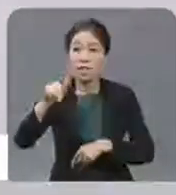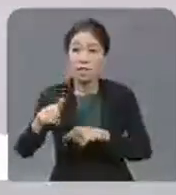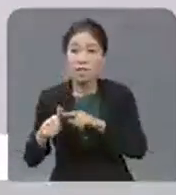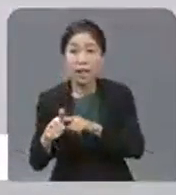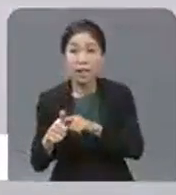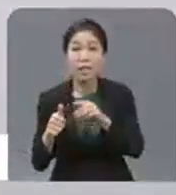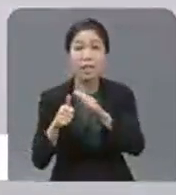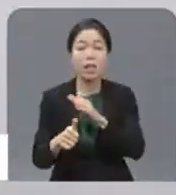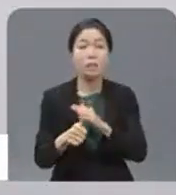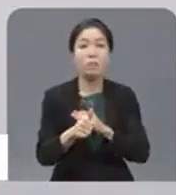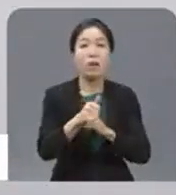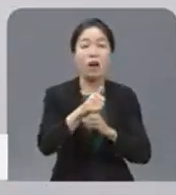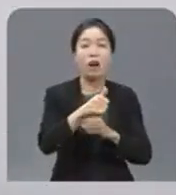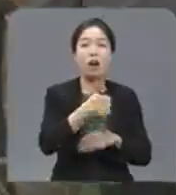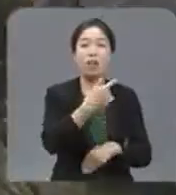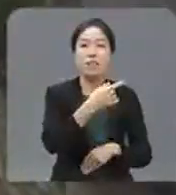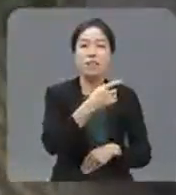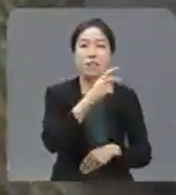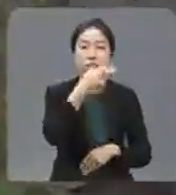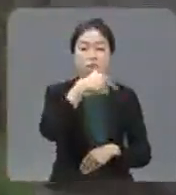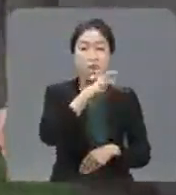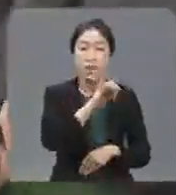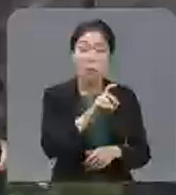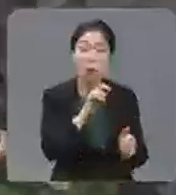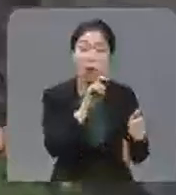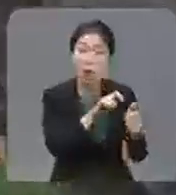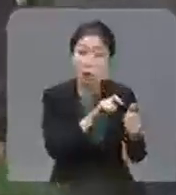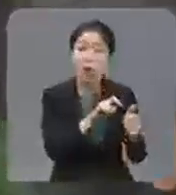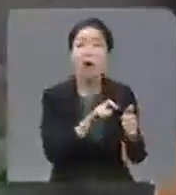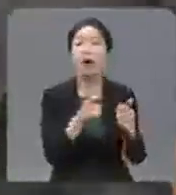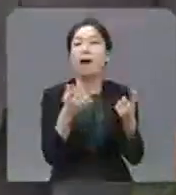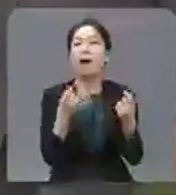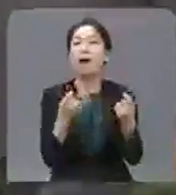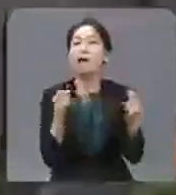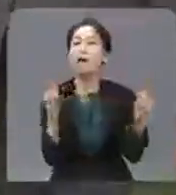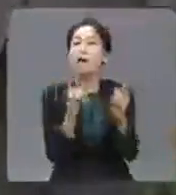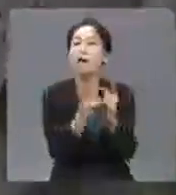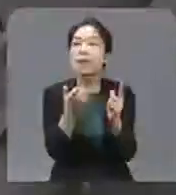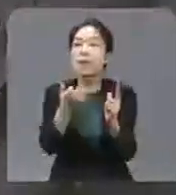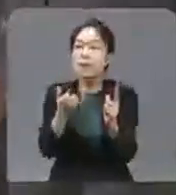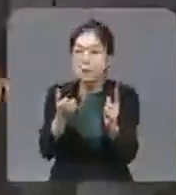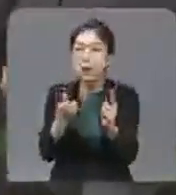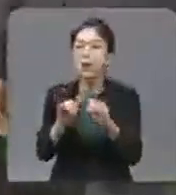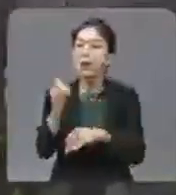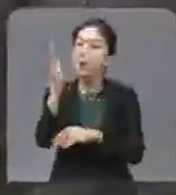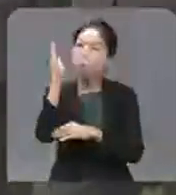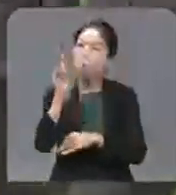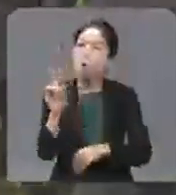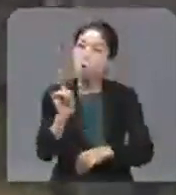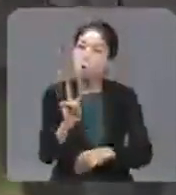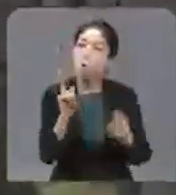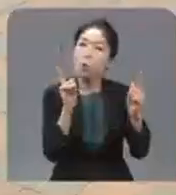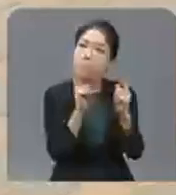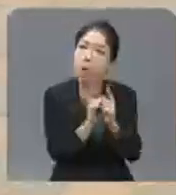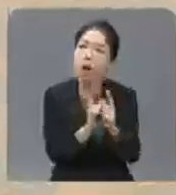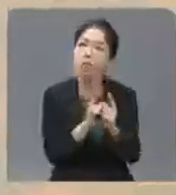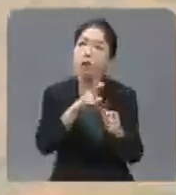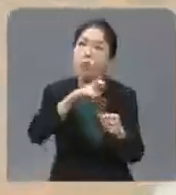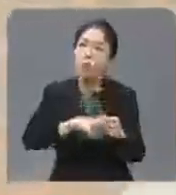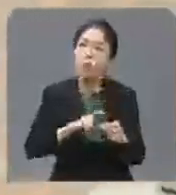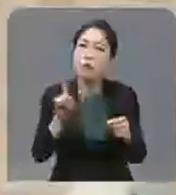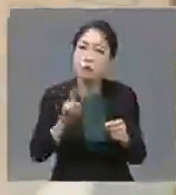대표가이 대표와 회동 전까지 어떤 대국민 메시지를 내놓을지 또 회독 명분과 시점을